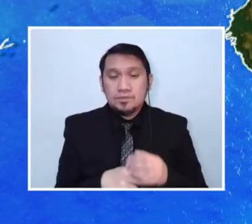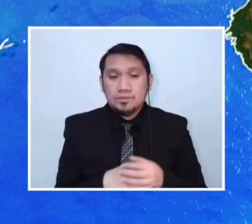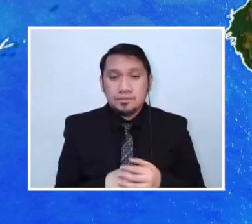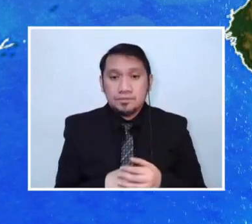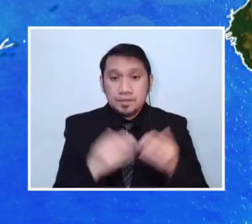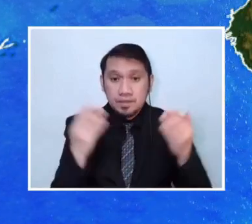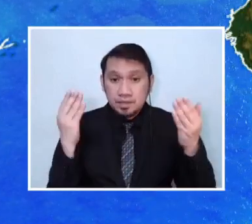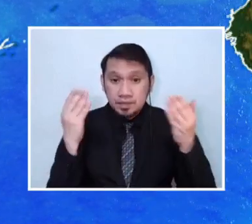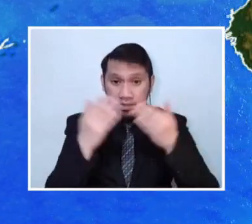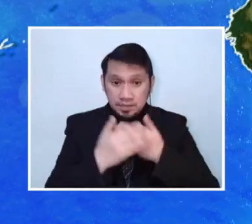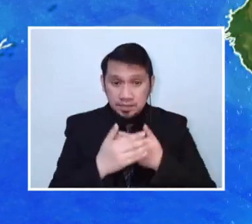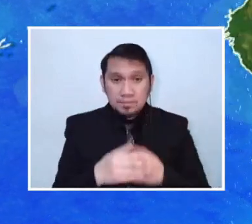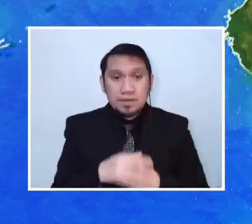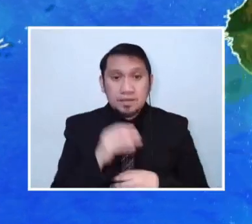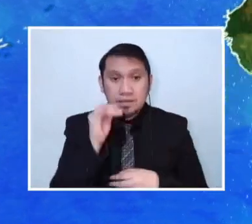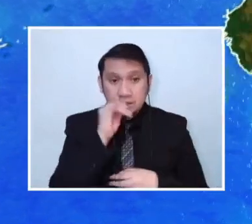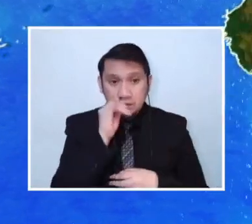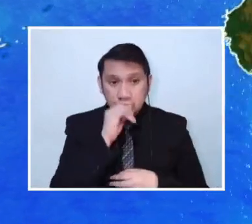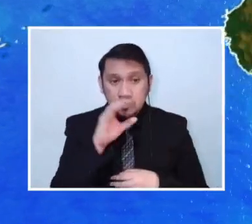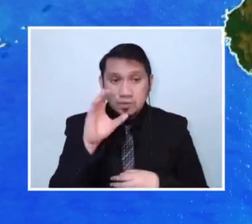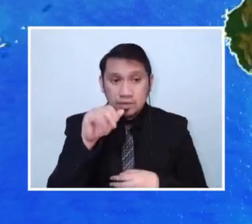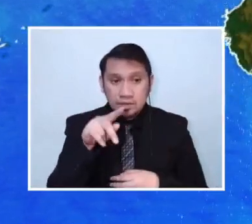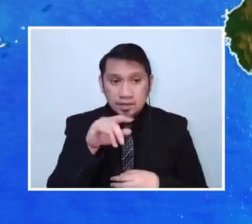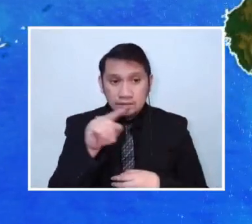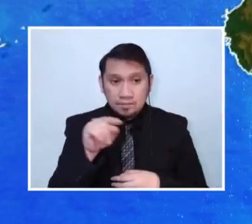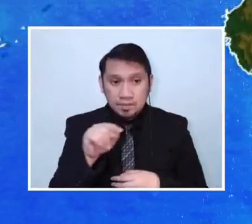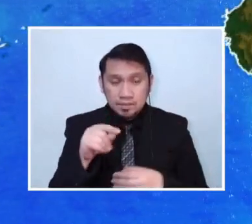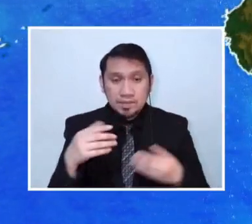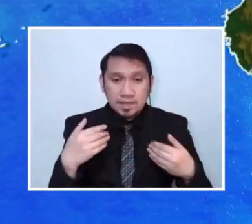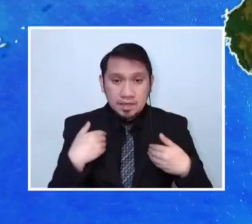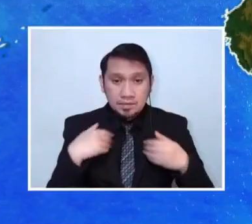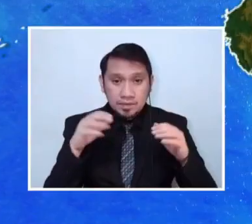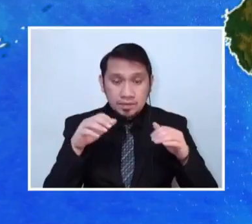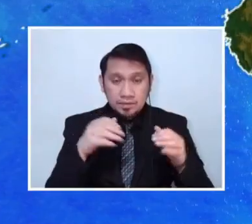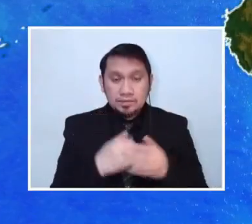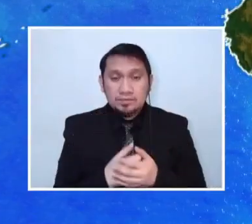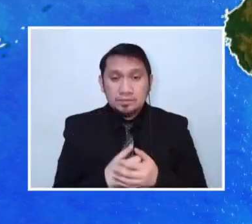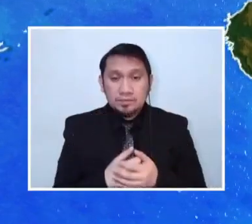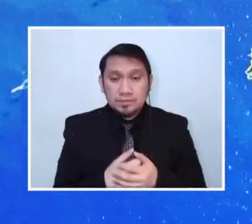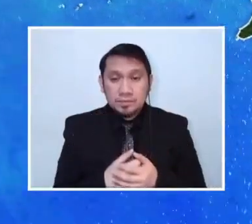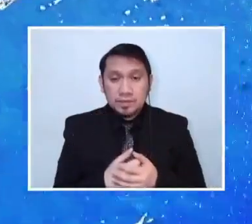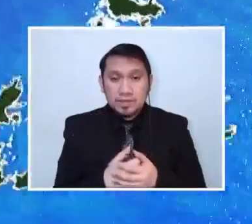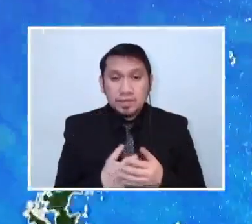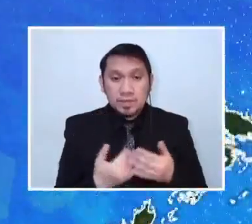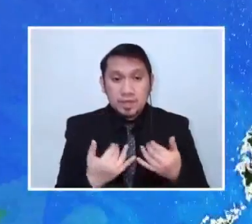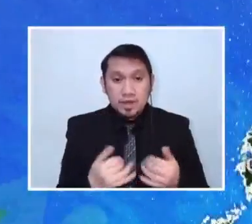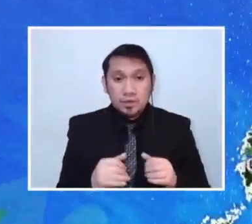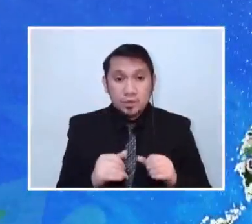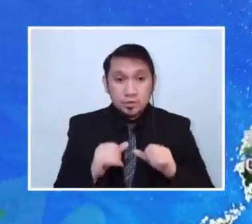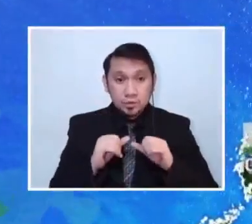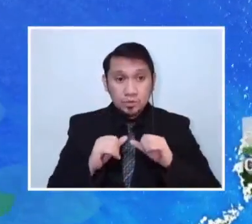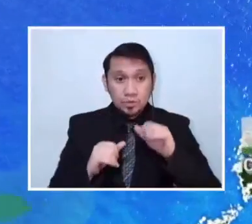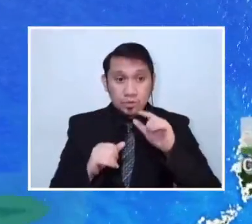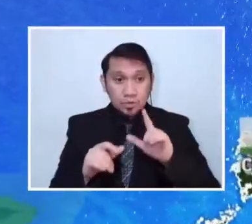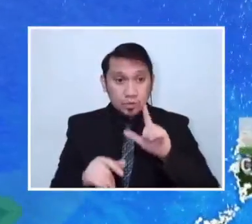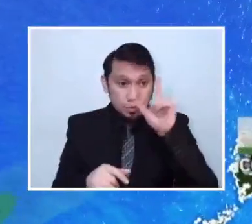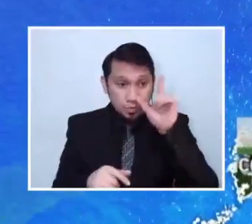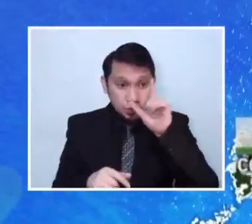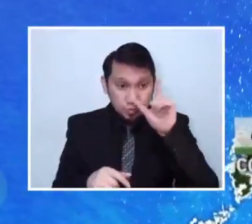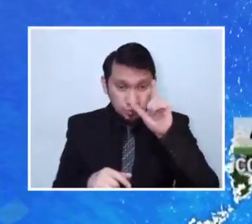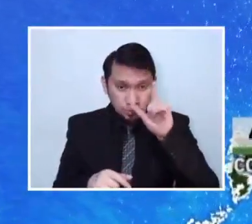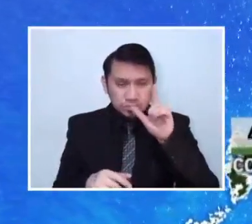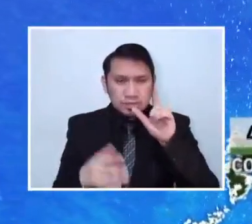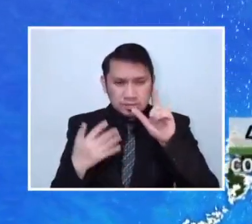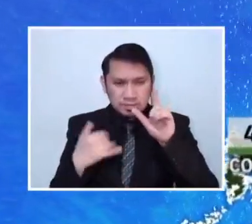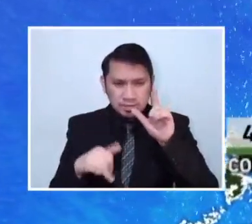Capiz at Northern Iloilo na lamang, may mga pag-ulan. Sa Luzon, magpapatuloy ang mainit na panahon maghapon bukas, lalo